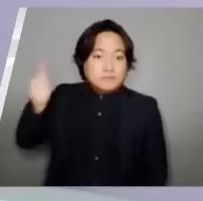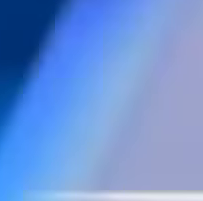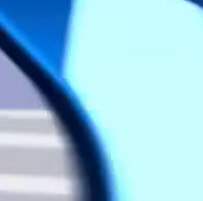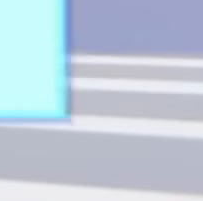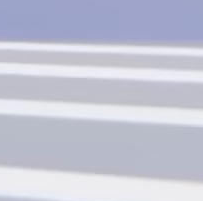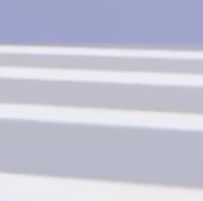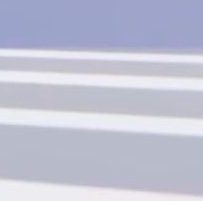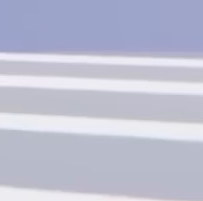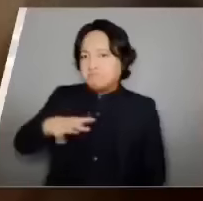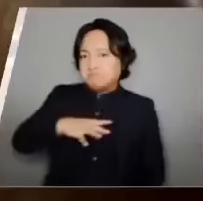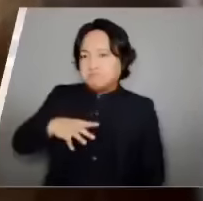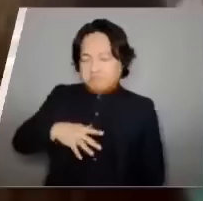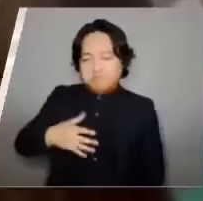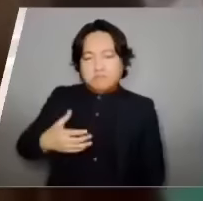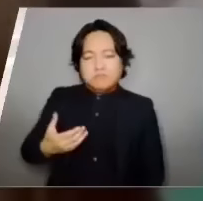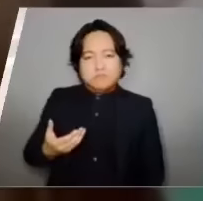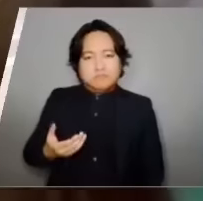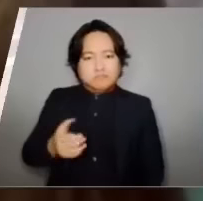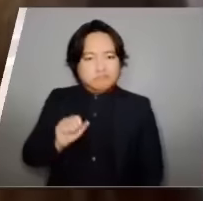Veneracion.